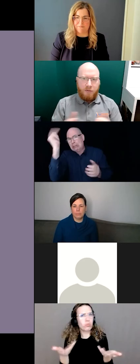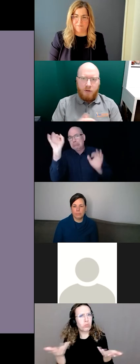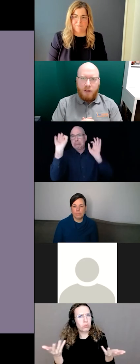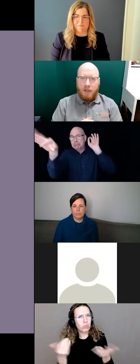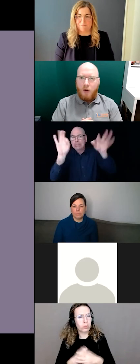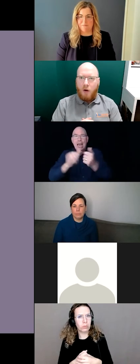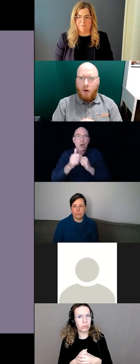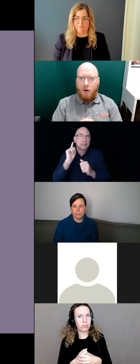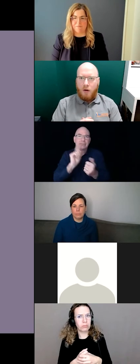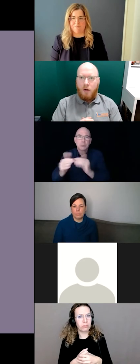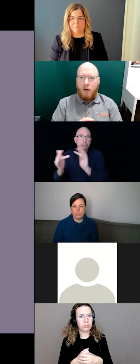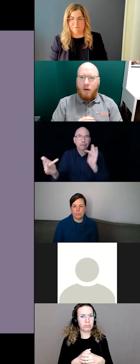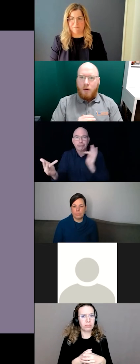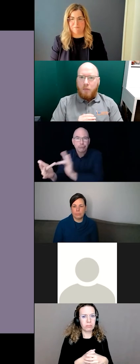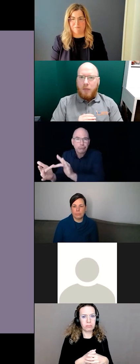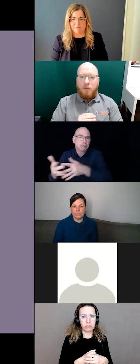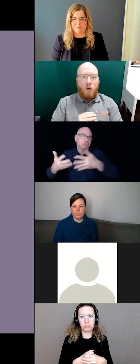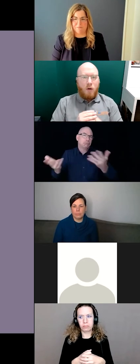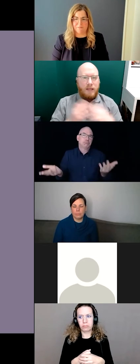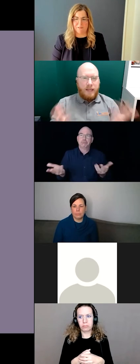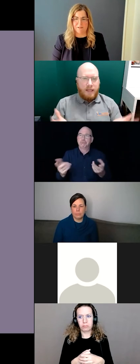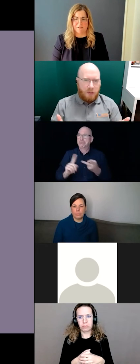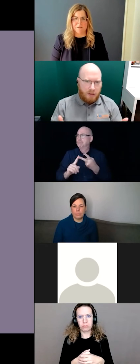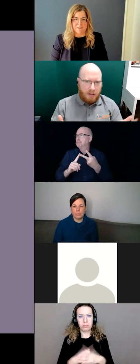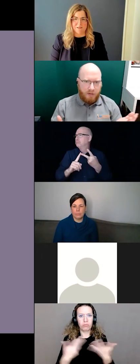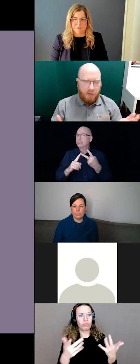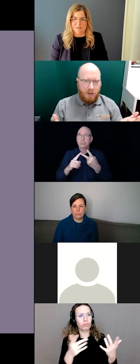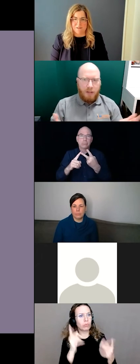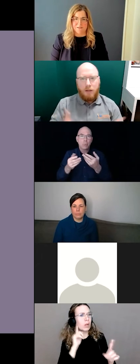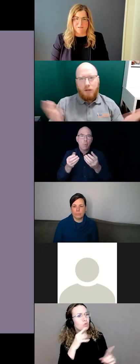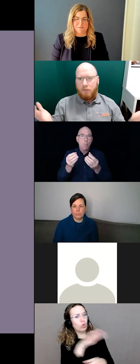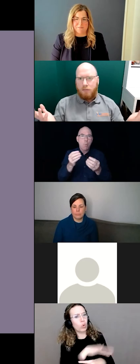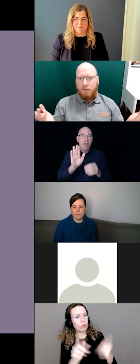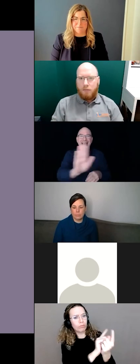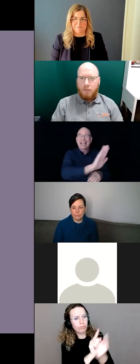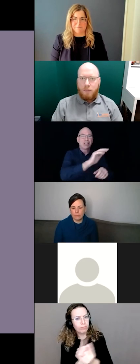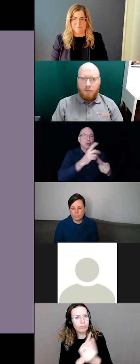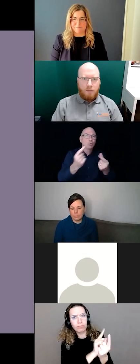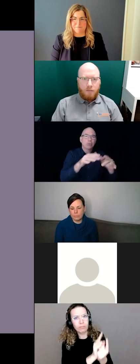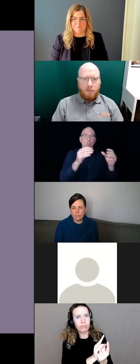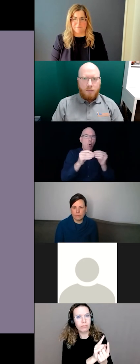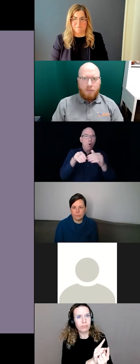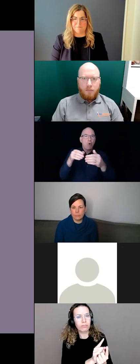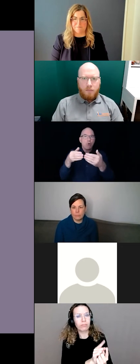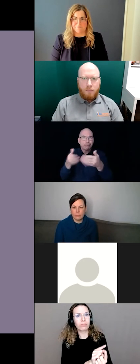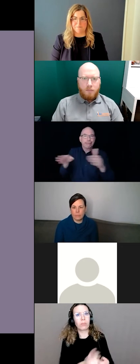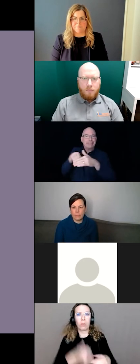c'est d'approcher les sourds et d'être plus accessible aux sourds.